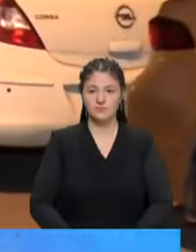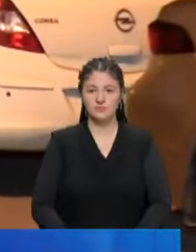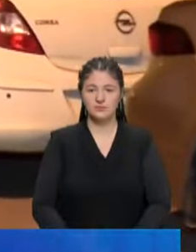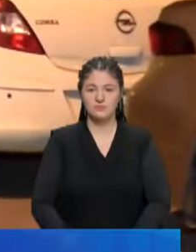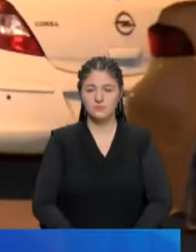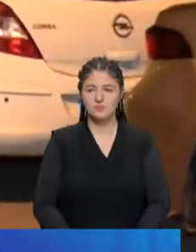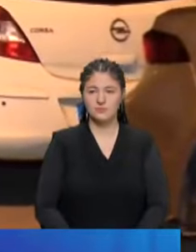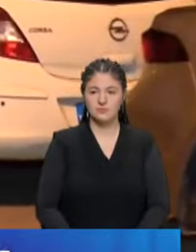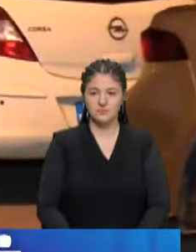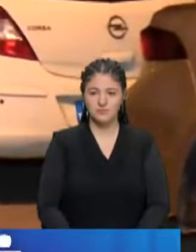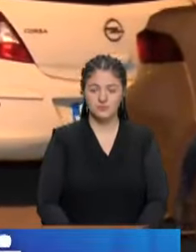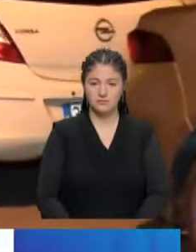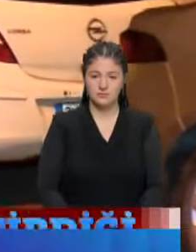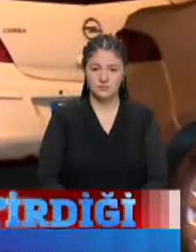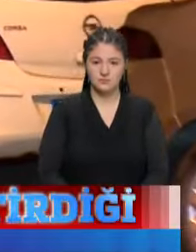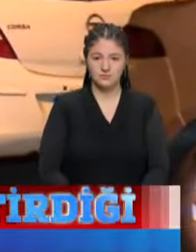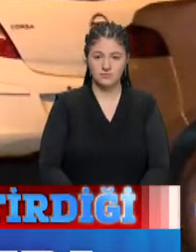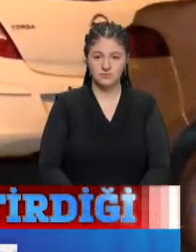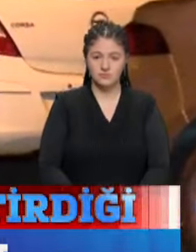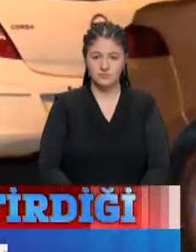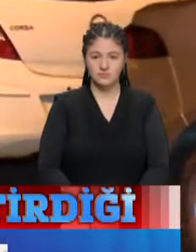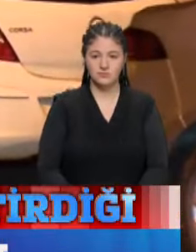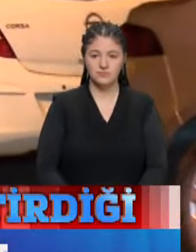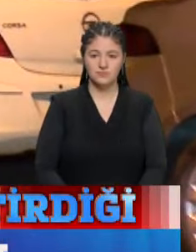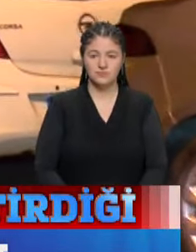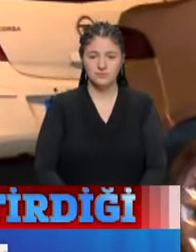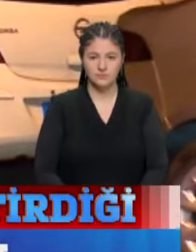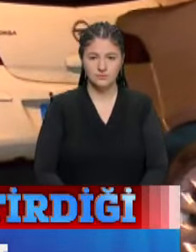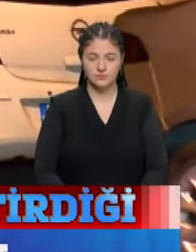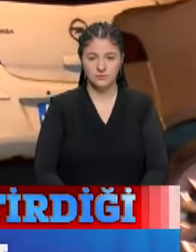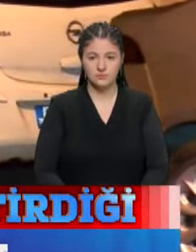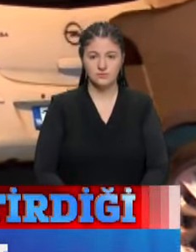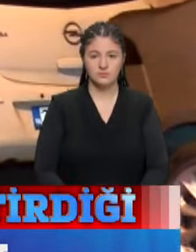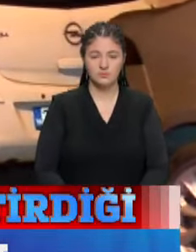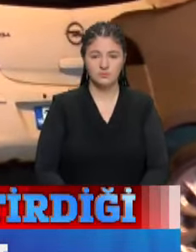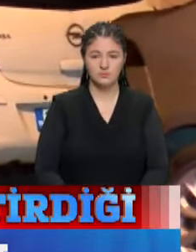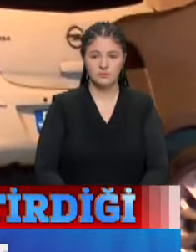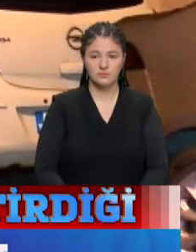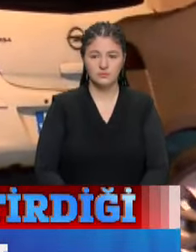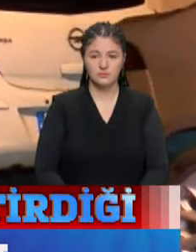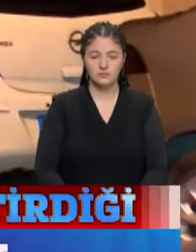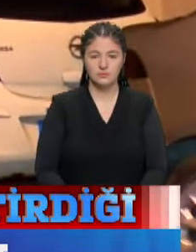97 izledikin herkes. 110'u tekrar uyarabilir miyiz? Şuradan bir şerit alın.